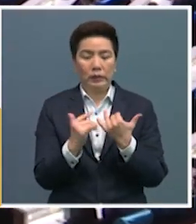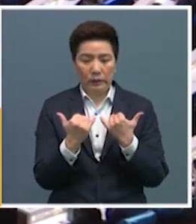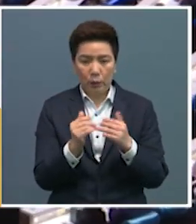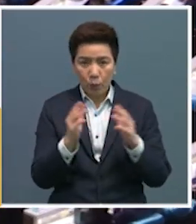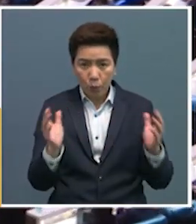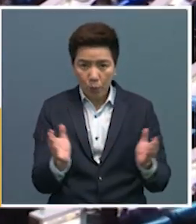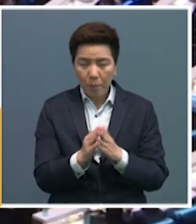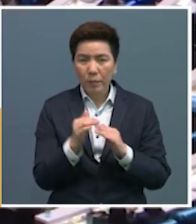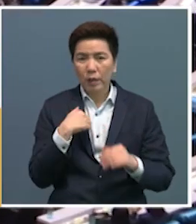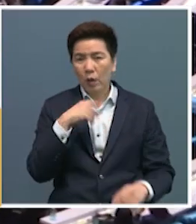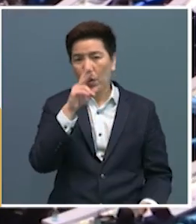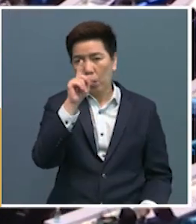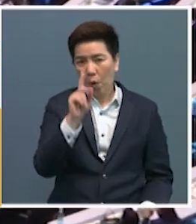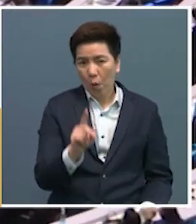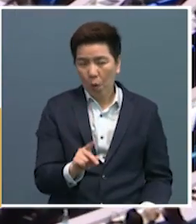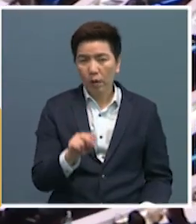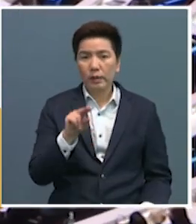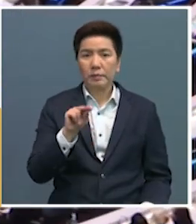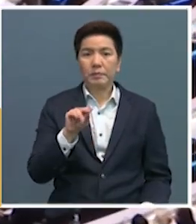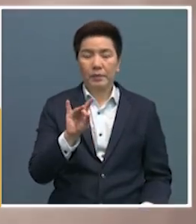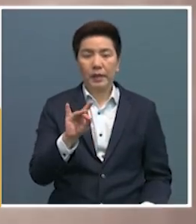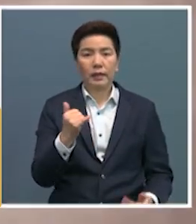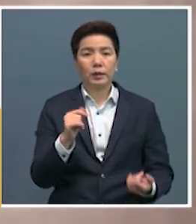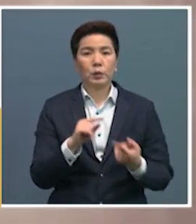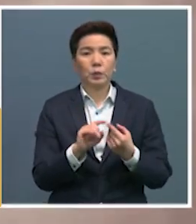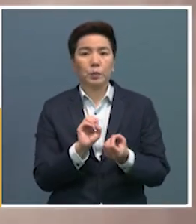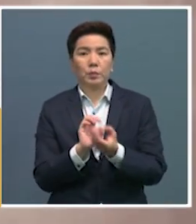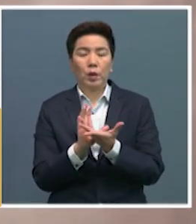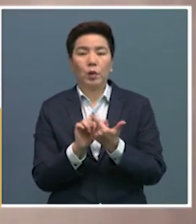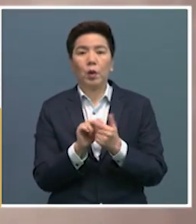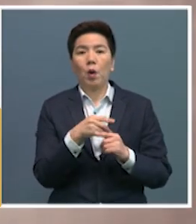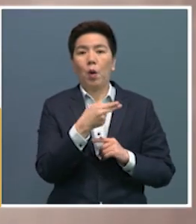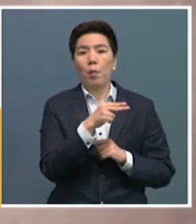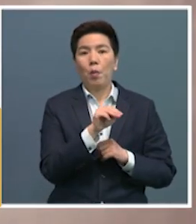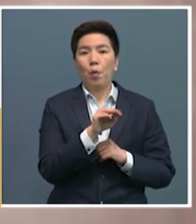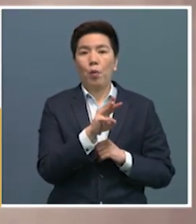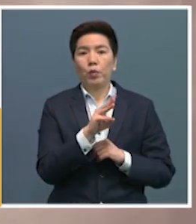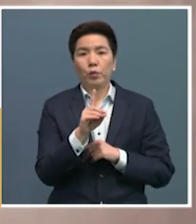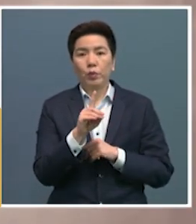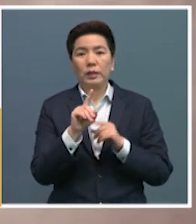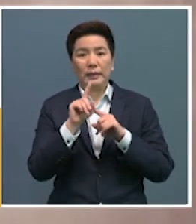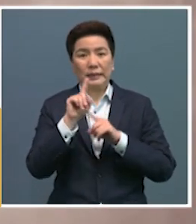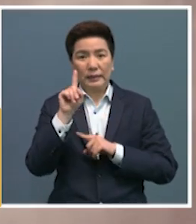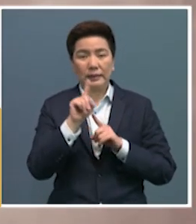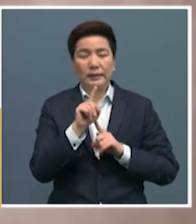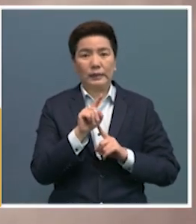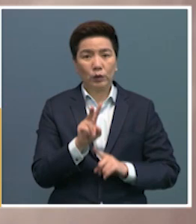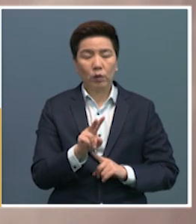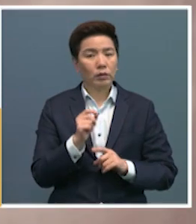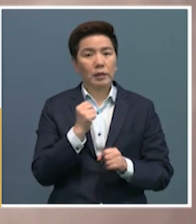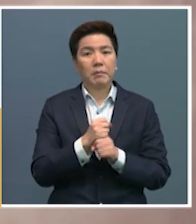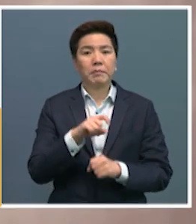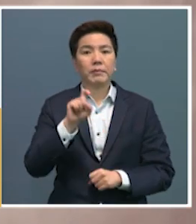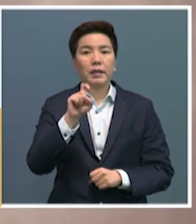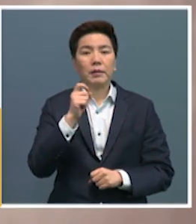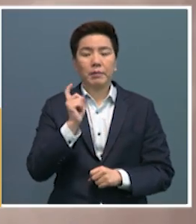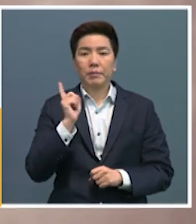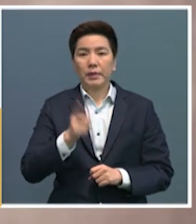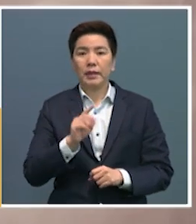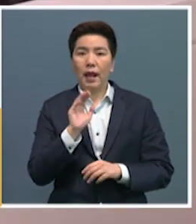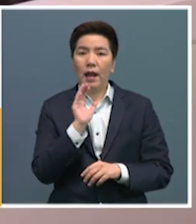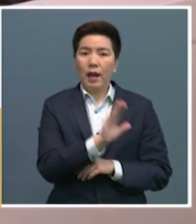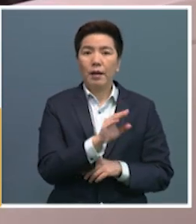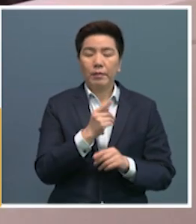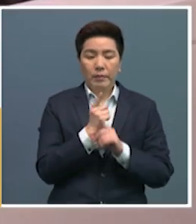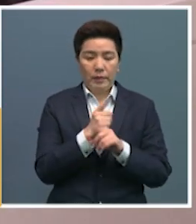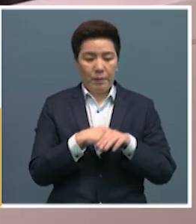ร่วมแล้วสามสิบแปดมาตราทีเดียวค่ะซึ่งก็จะไปกระทบกับหมด 1และหมด 2ก็ไม่สามารถทำได้อยู่แล้วถือว่าเป็นข้อห้ามตาม